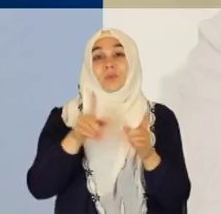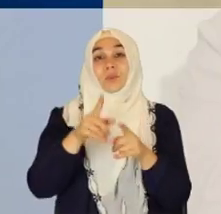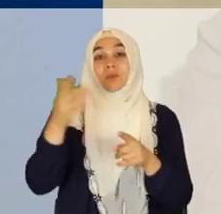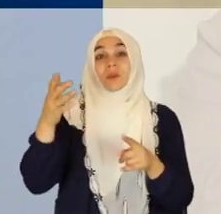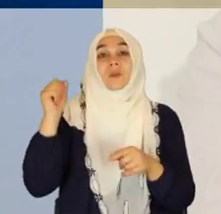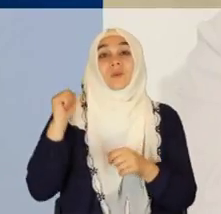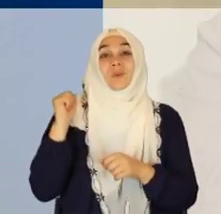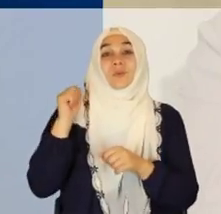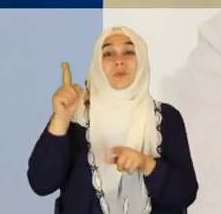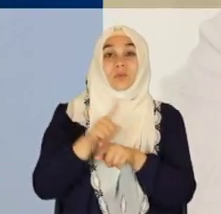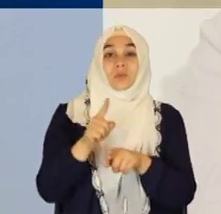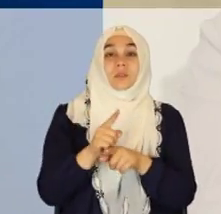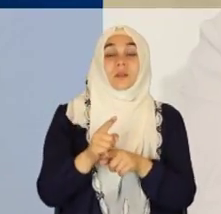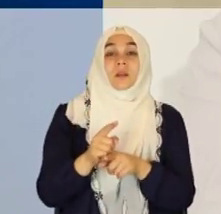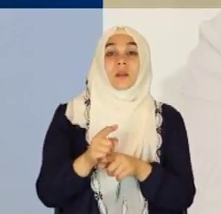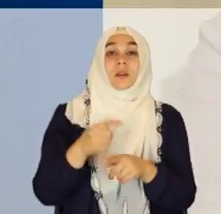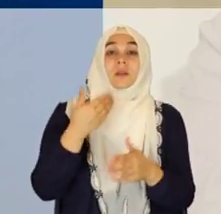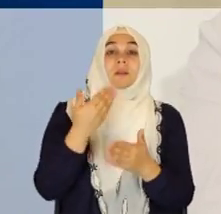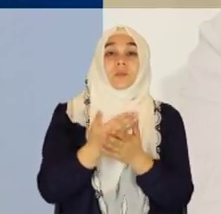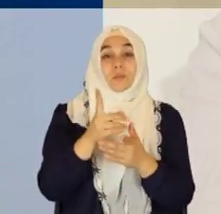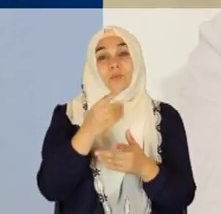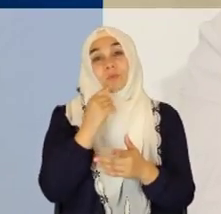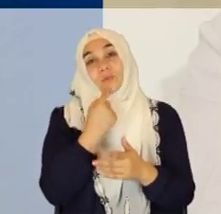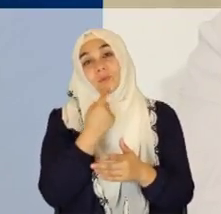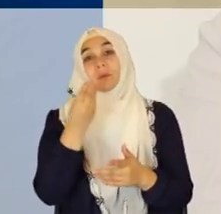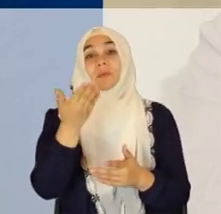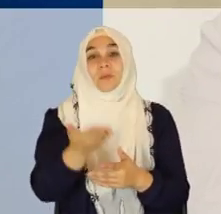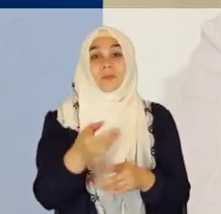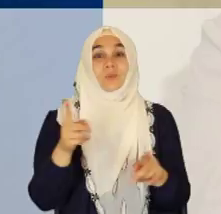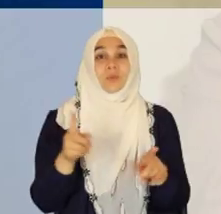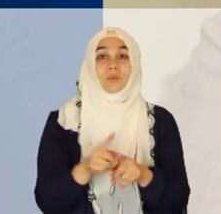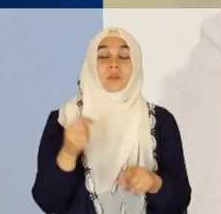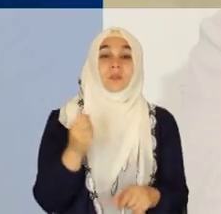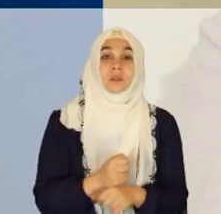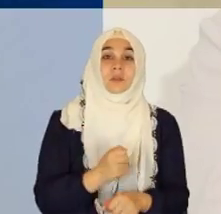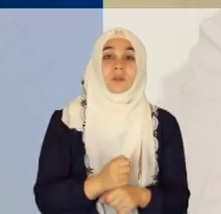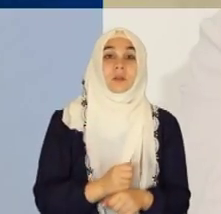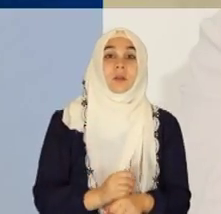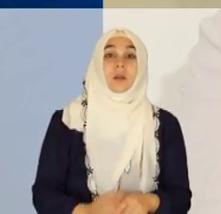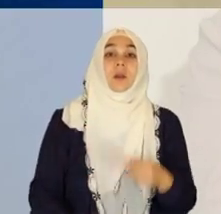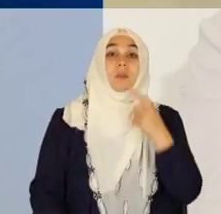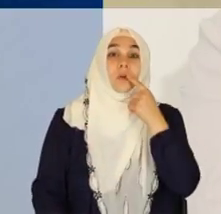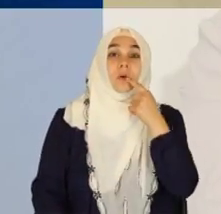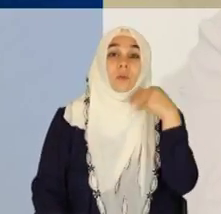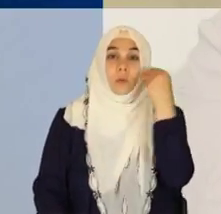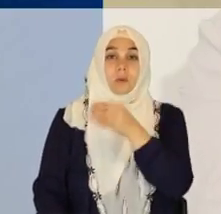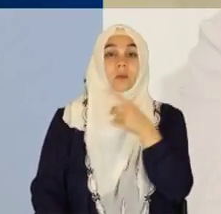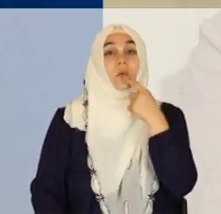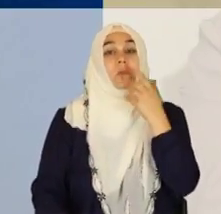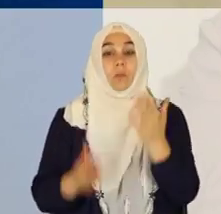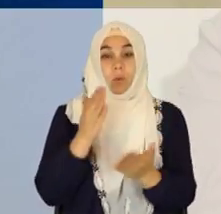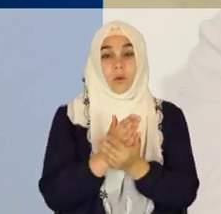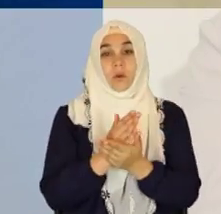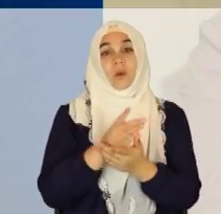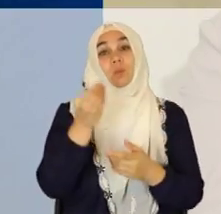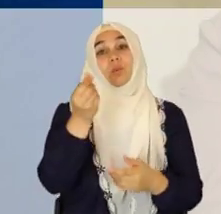qop narsani ko'tarib olgan, yana menga narsa bering deb tilanadi. non olib chiqib ber desa, yo'q non yo'q, nonim